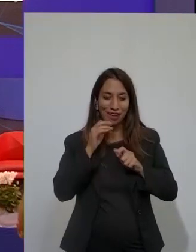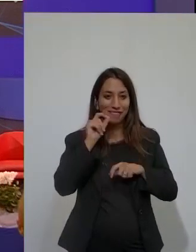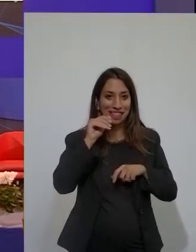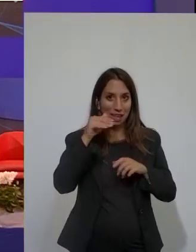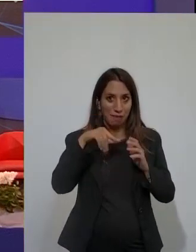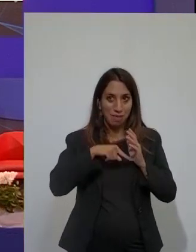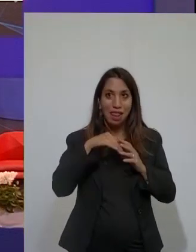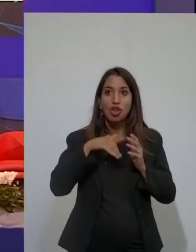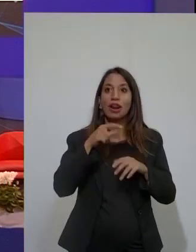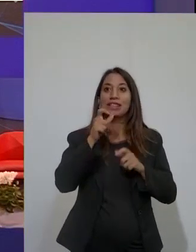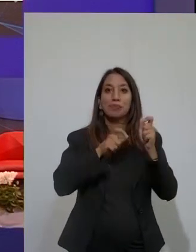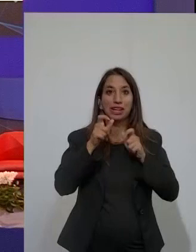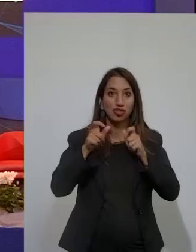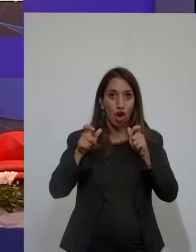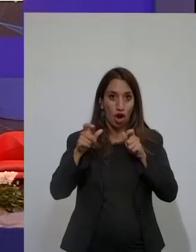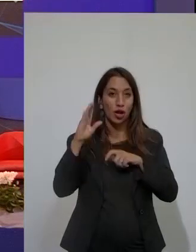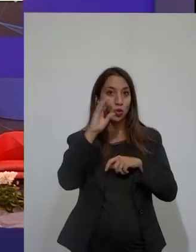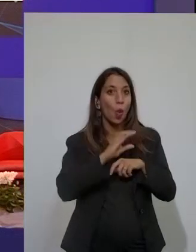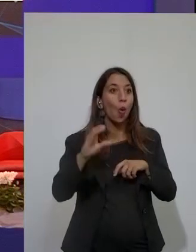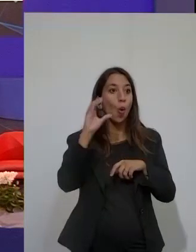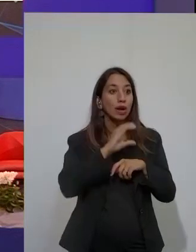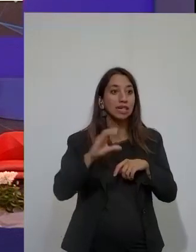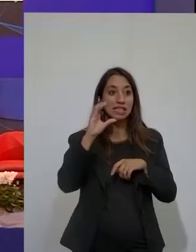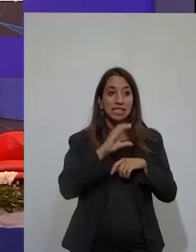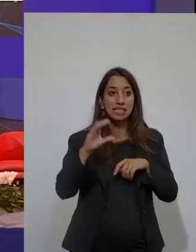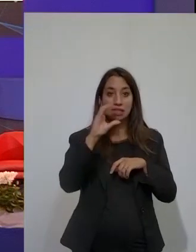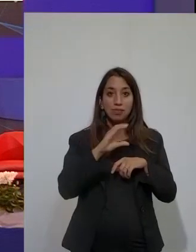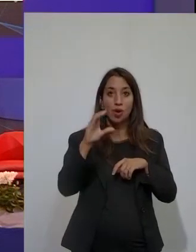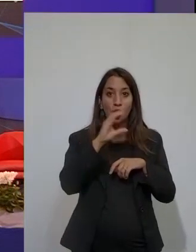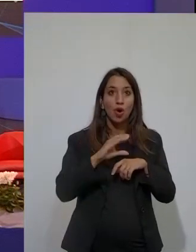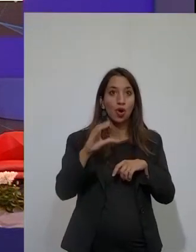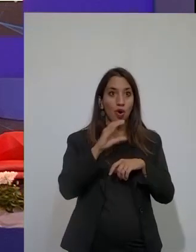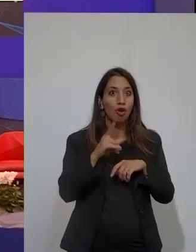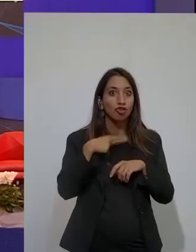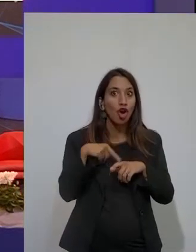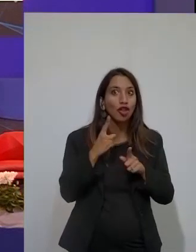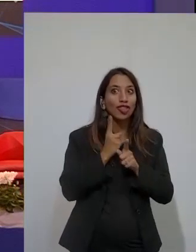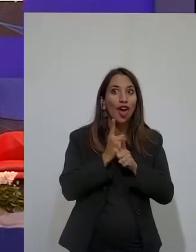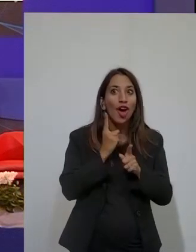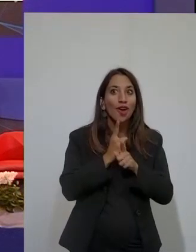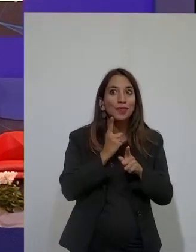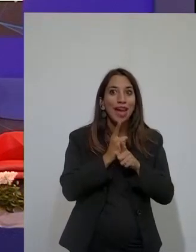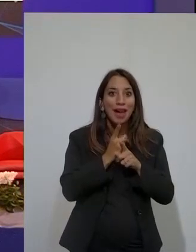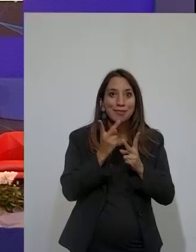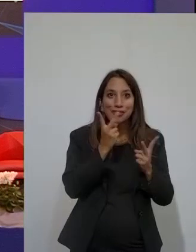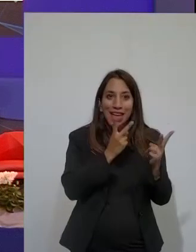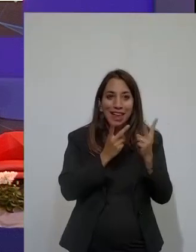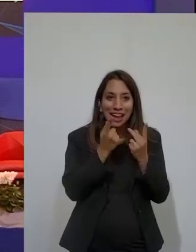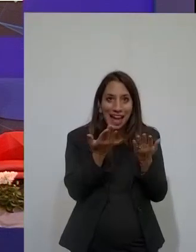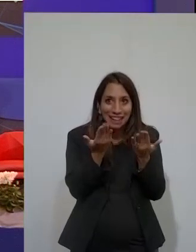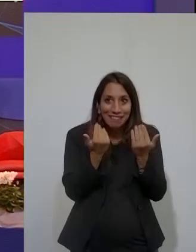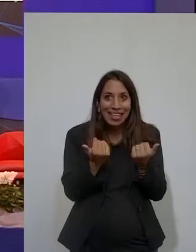milioni di turisti potenziali che noi dobbiamo cercare di far venire